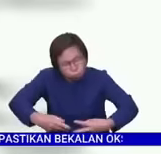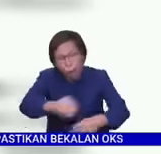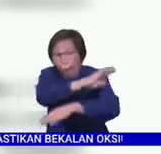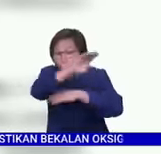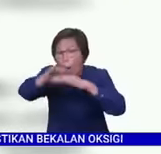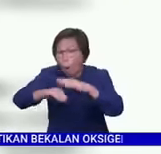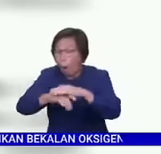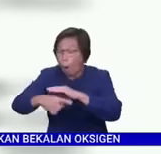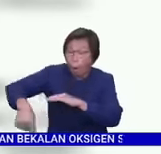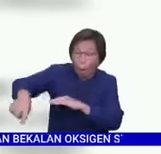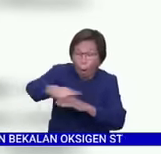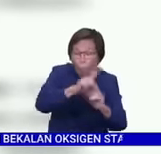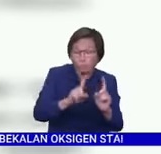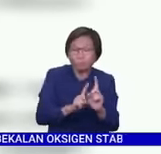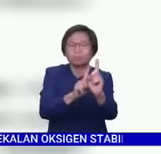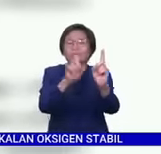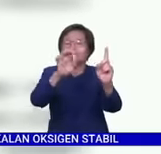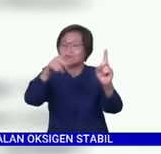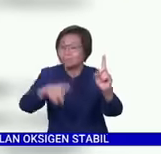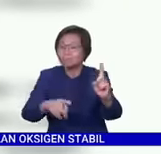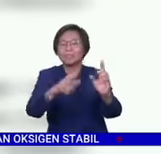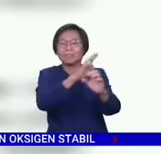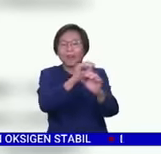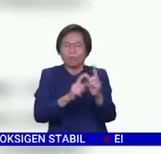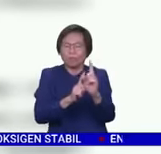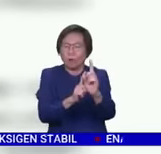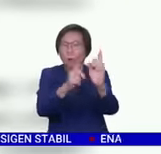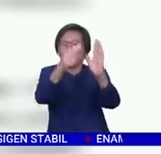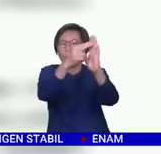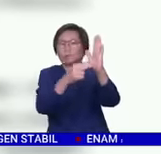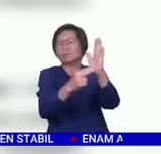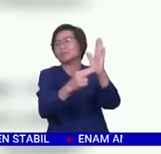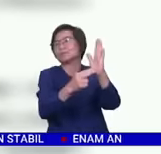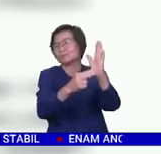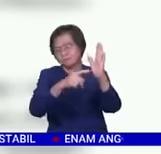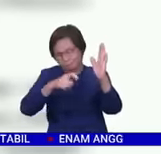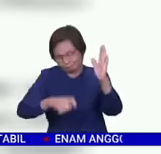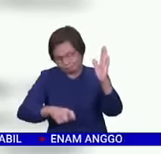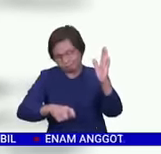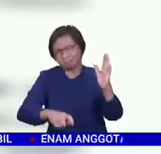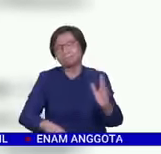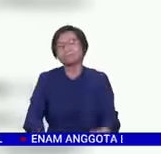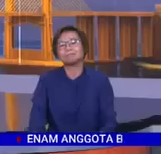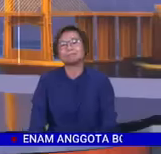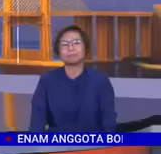individu dikehendaki mematuhi Shop aturan sedia ada